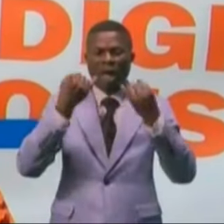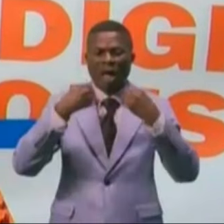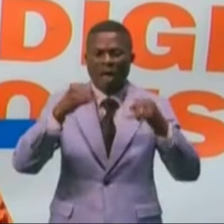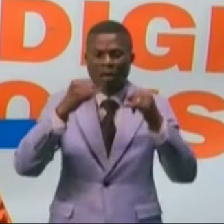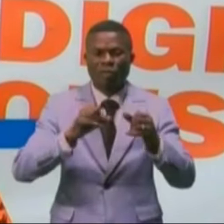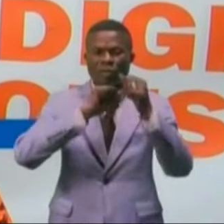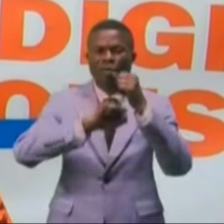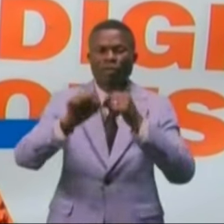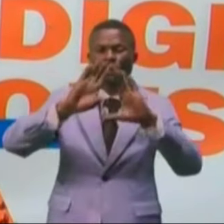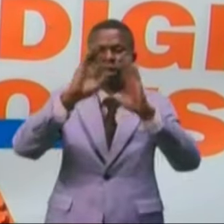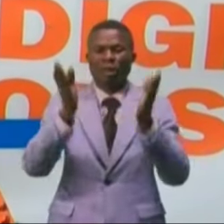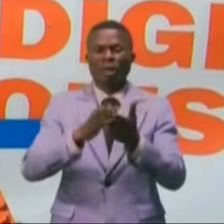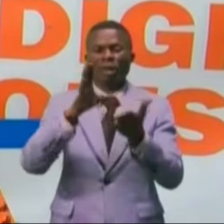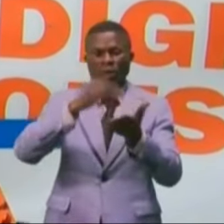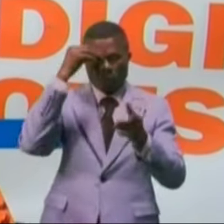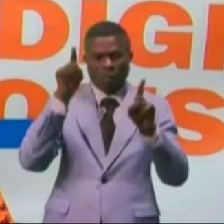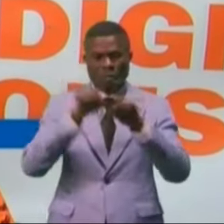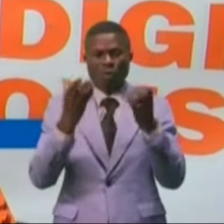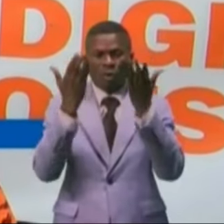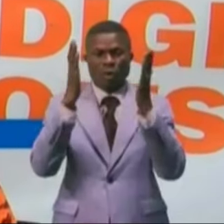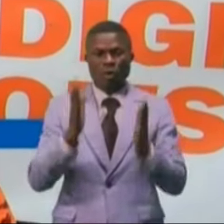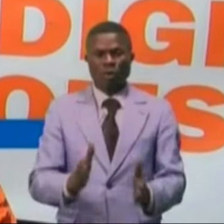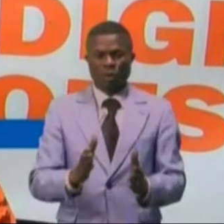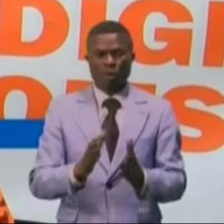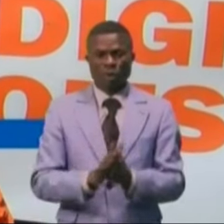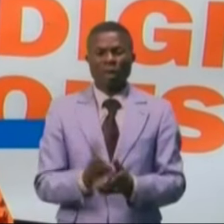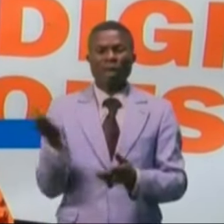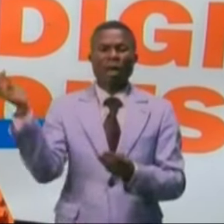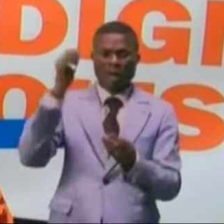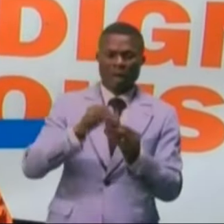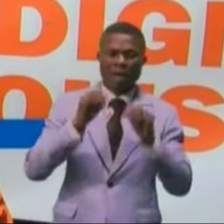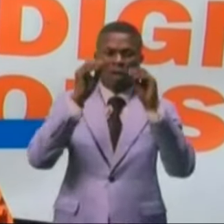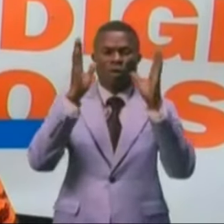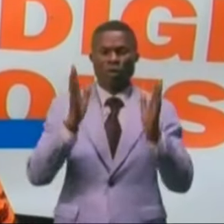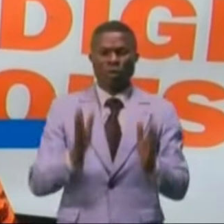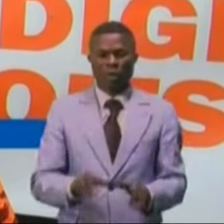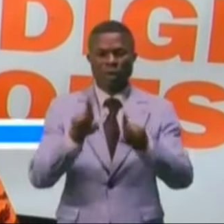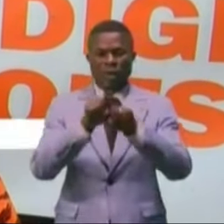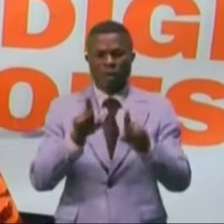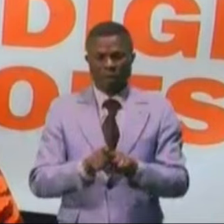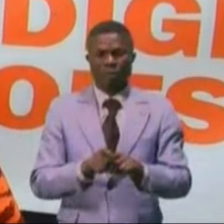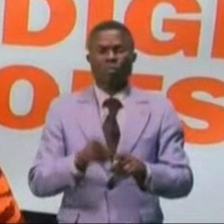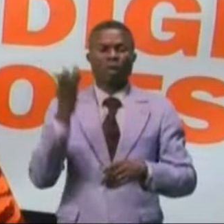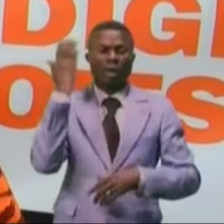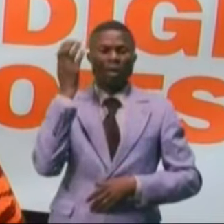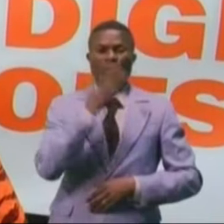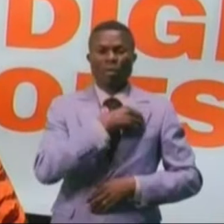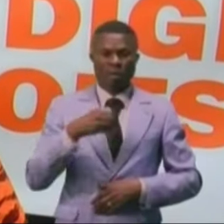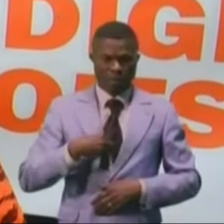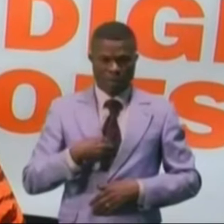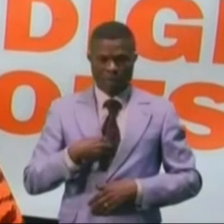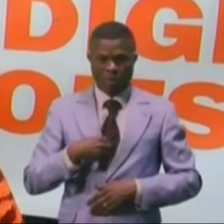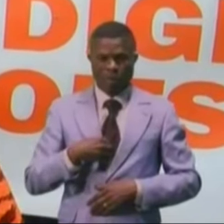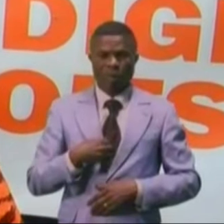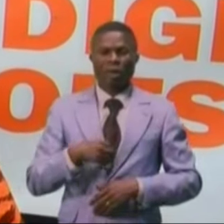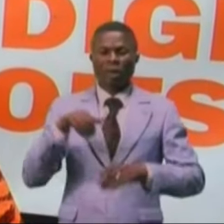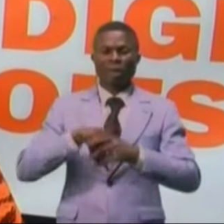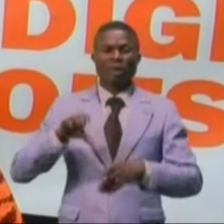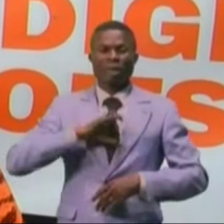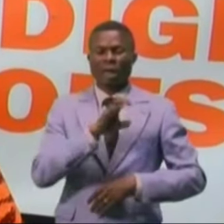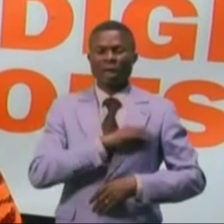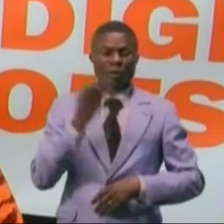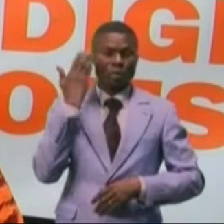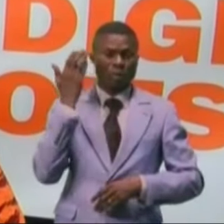les élèves comme les étudiants, en y impliquant les enseignants et même les parents qui siègent au comité, pour qu'ils sachent que